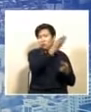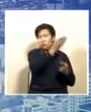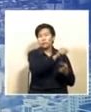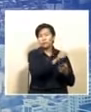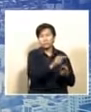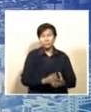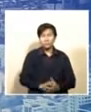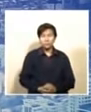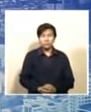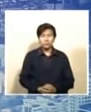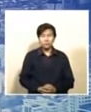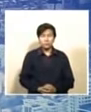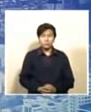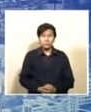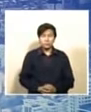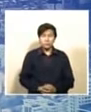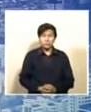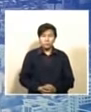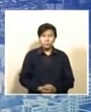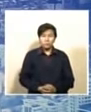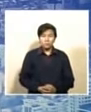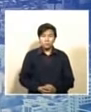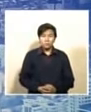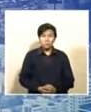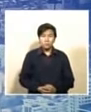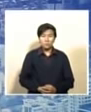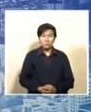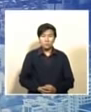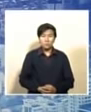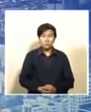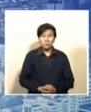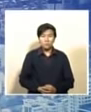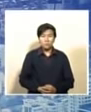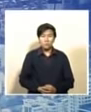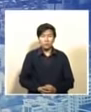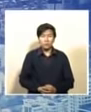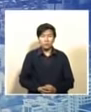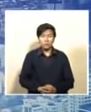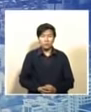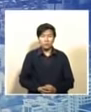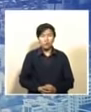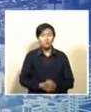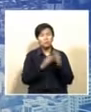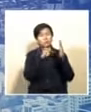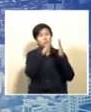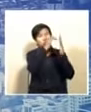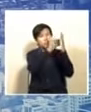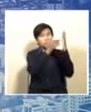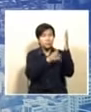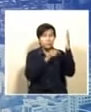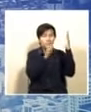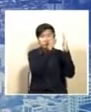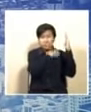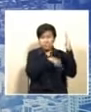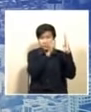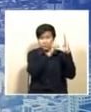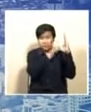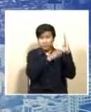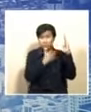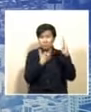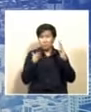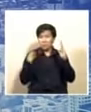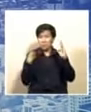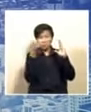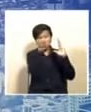น.ไปที่ศาลากลางจังหวัดทุกแห่งนะครับอันนี้เป็นวิธีการบริหารจัดการรูปแบบใหม่เพื่อให้ถึงภูมิภา